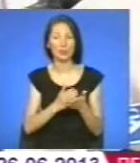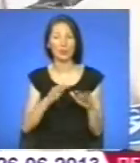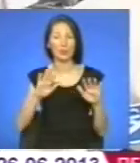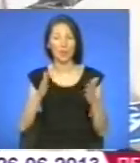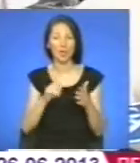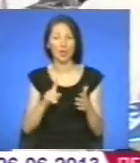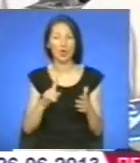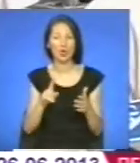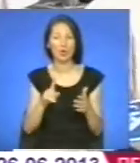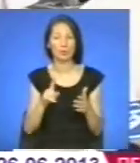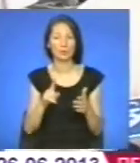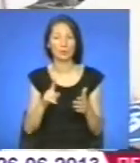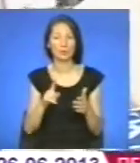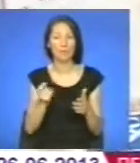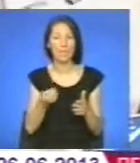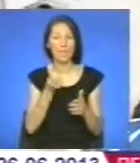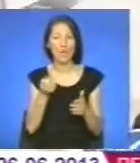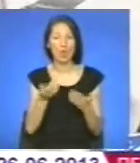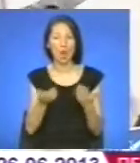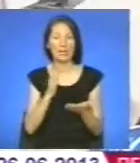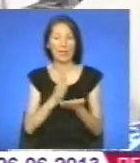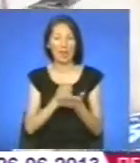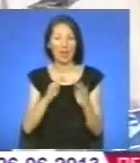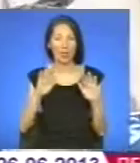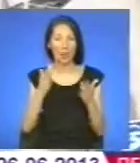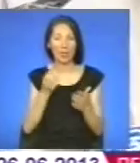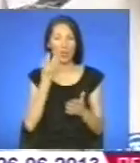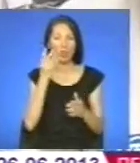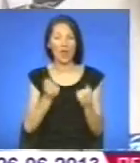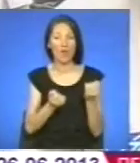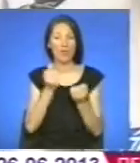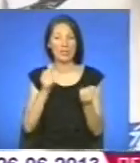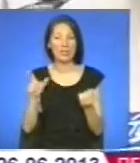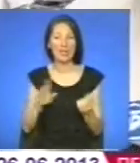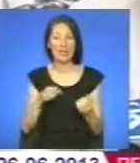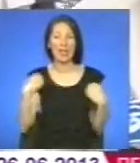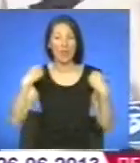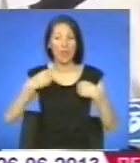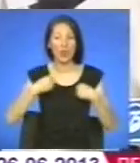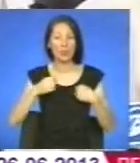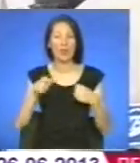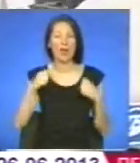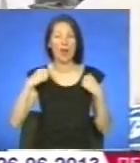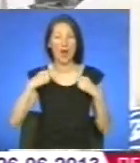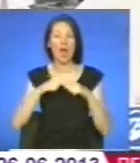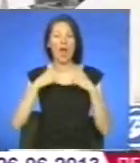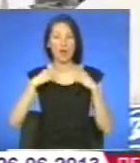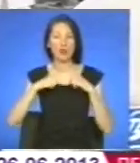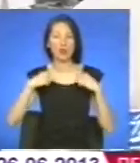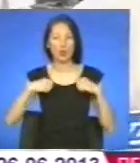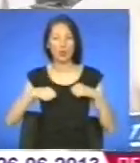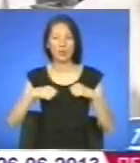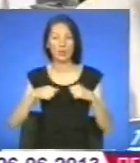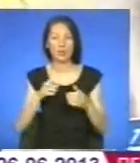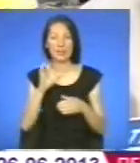випадки, що мало, але є випадки, коли водій не в уніформі, не в сорочці синього кольору.